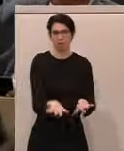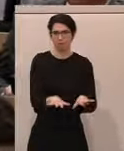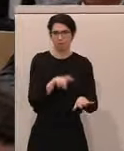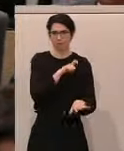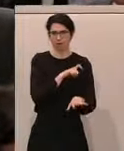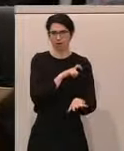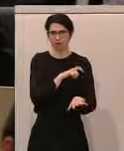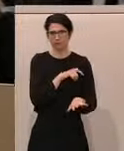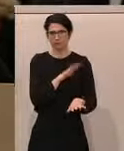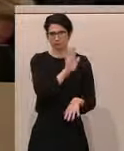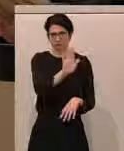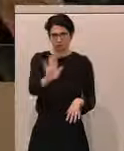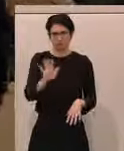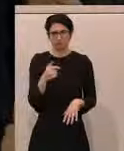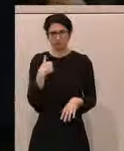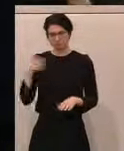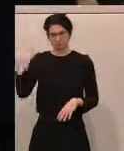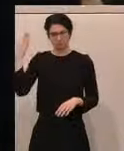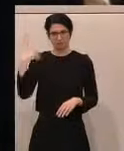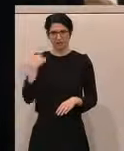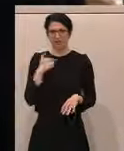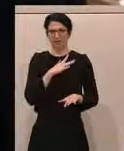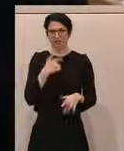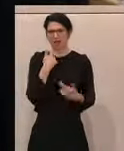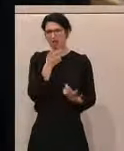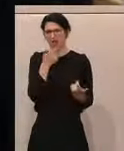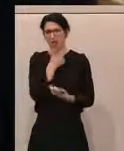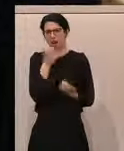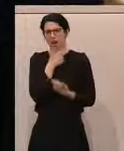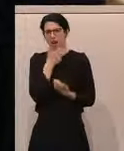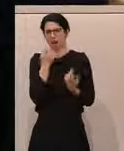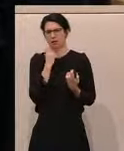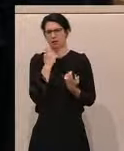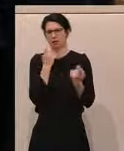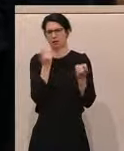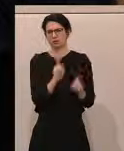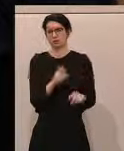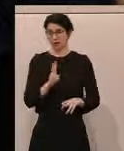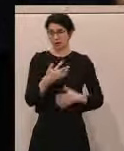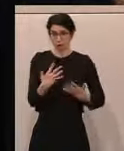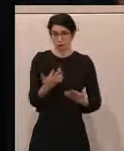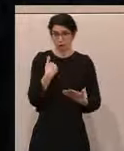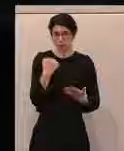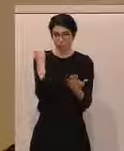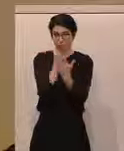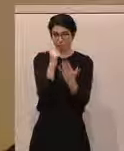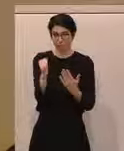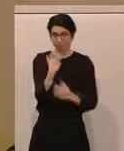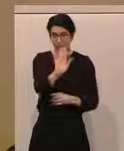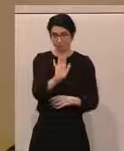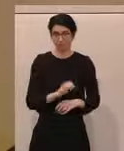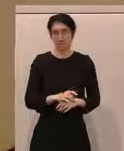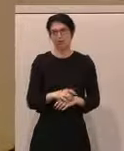meine Damen und Herren von der FPÖ, die mich damals allesamt ausgelacht haben, warum ich sie so gekennzeichnet habe. Sie haben